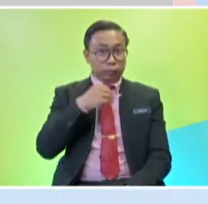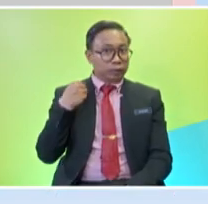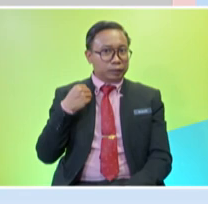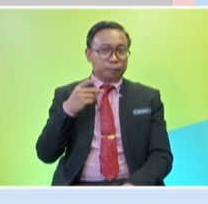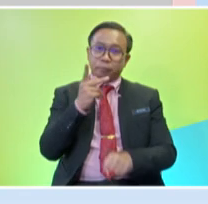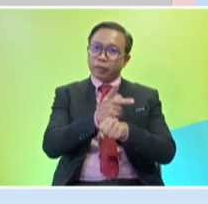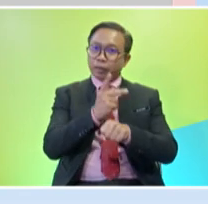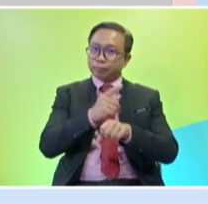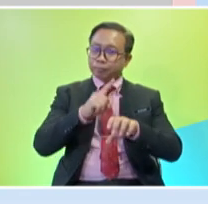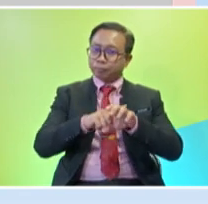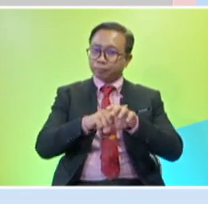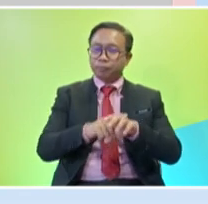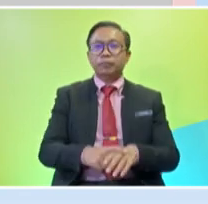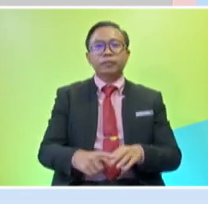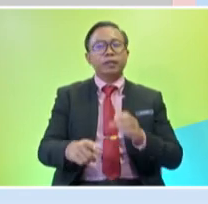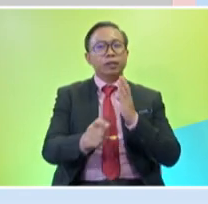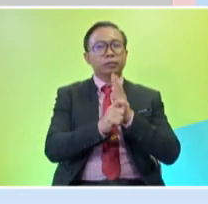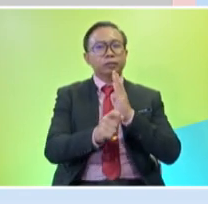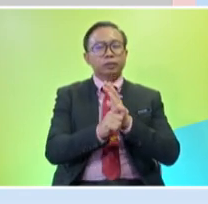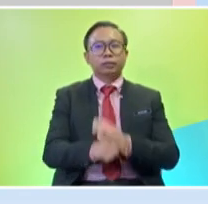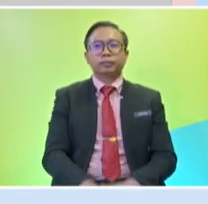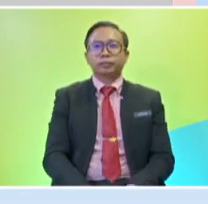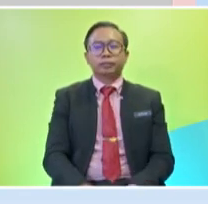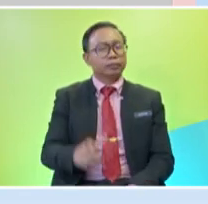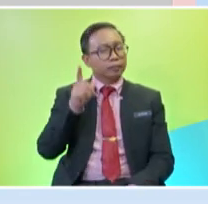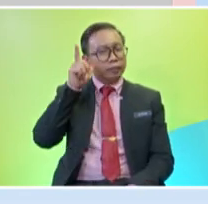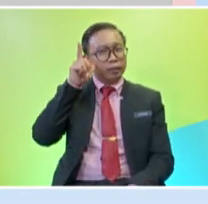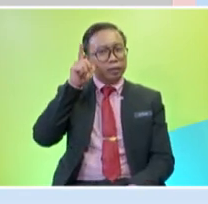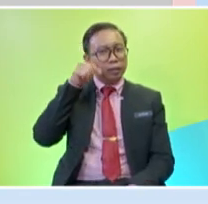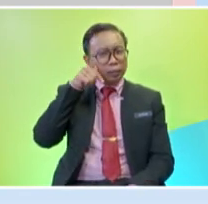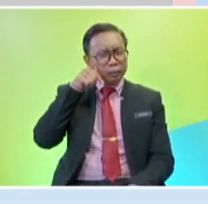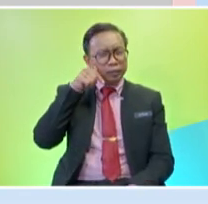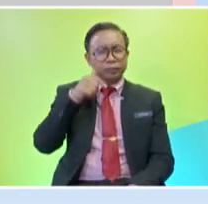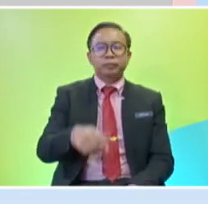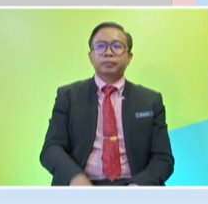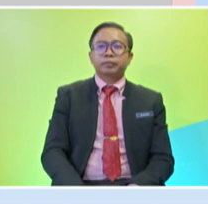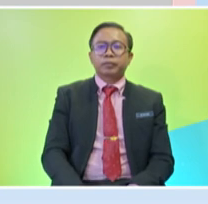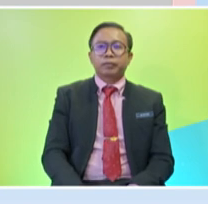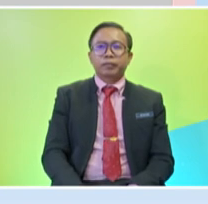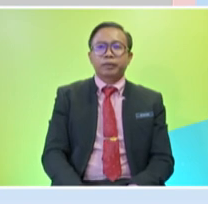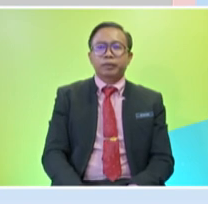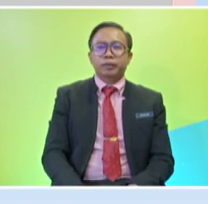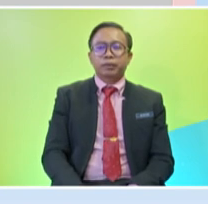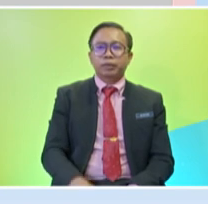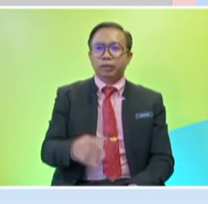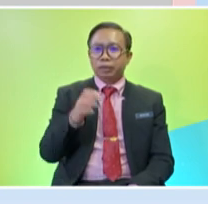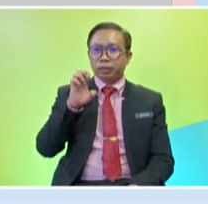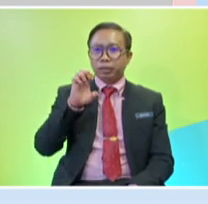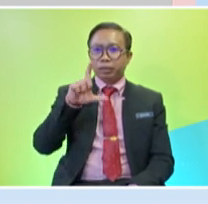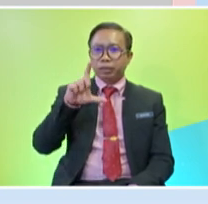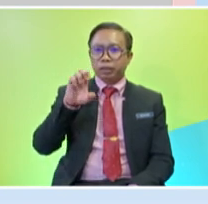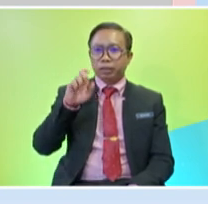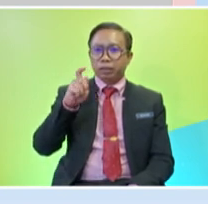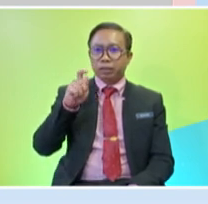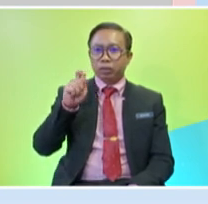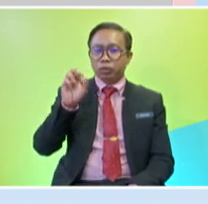pada Terminal positif dan lemon yang kita gunakan ialah sebagai elektrolit